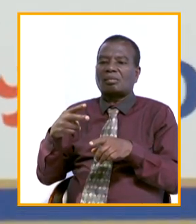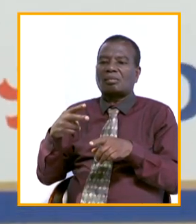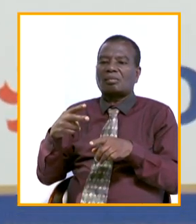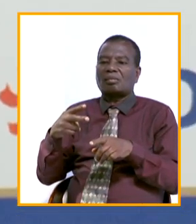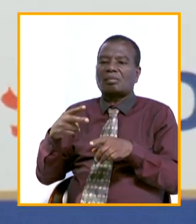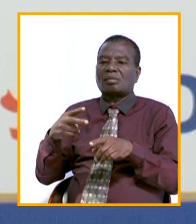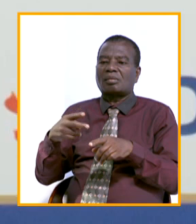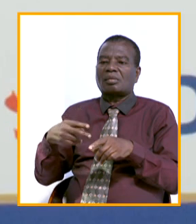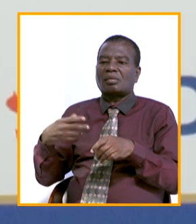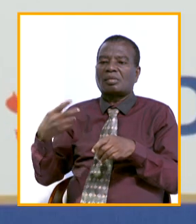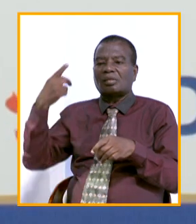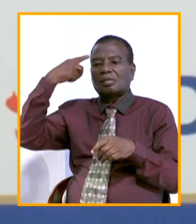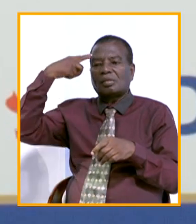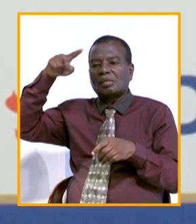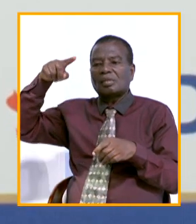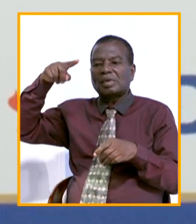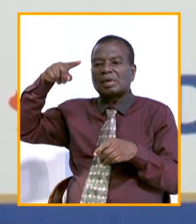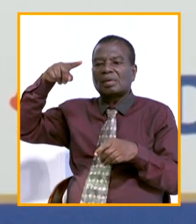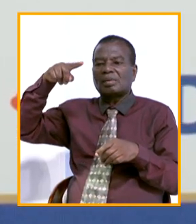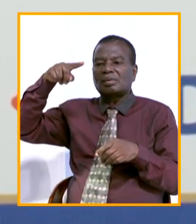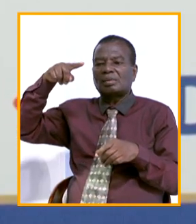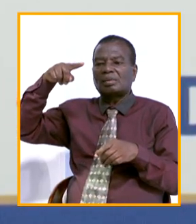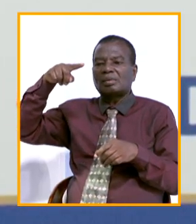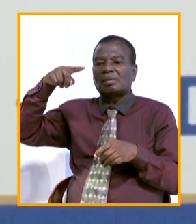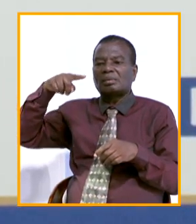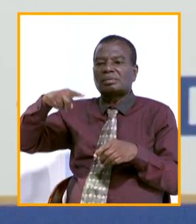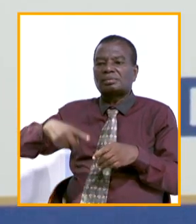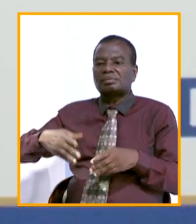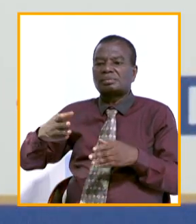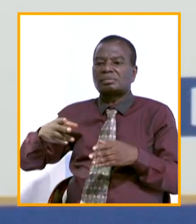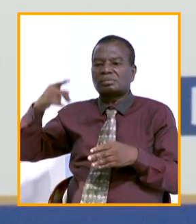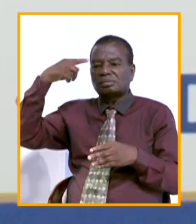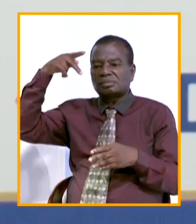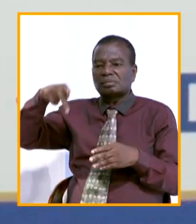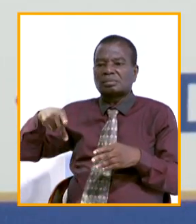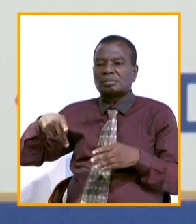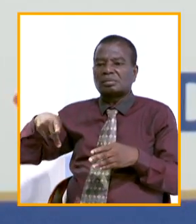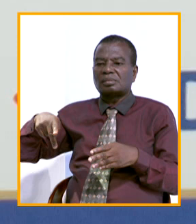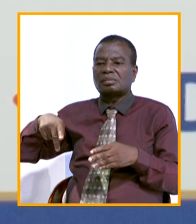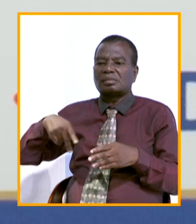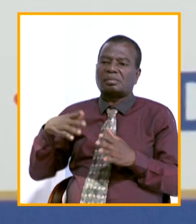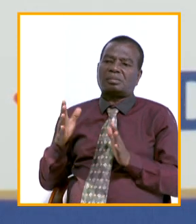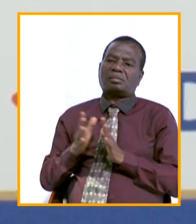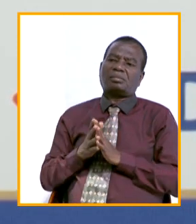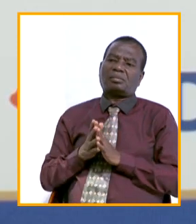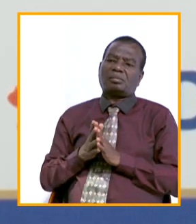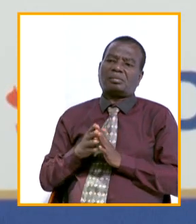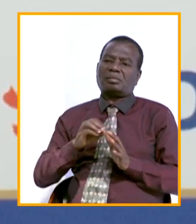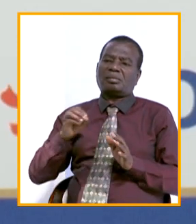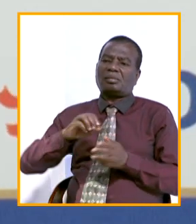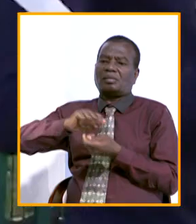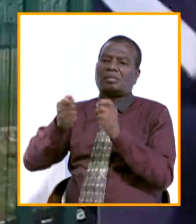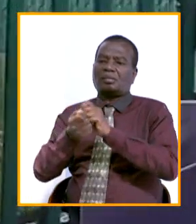d'une compétition où pour moi, on n'était pas décevant. Je pense qu'on n'a peut-être pas allé au bout, mais on a tiré